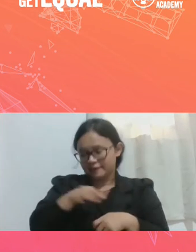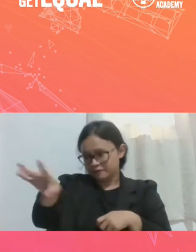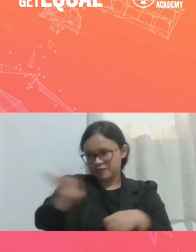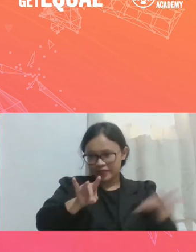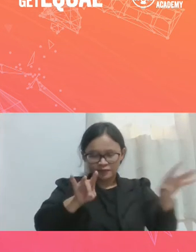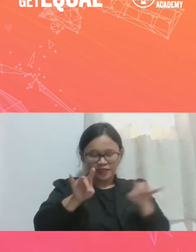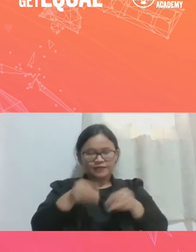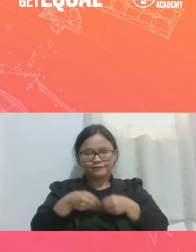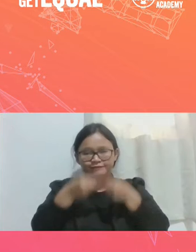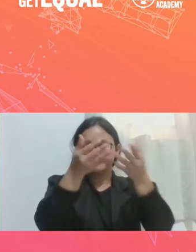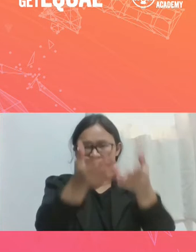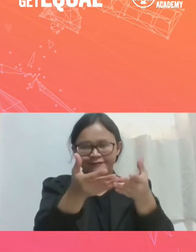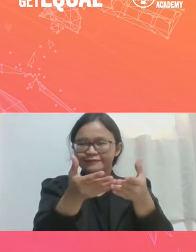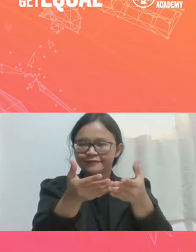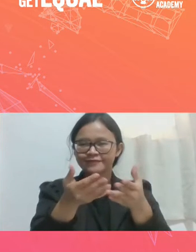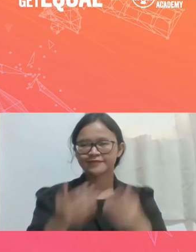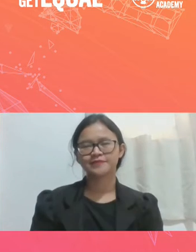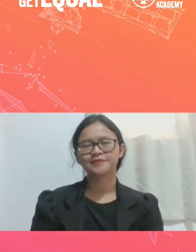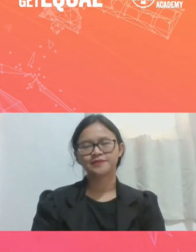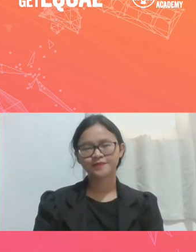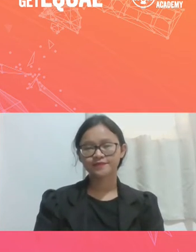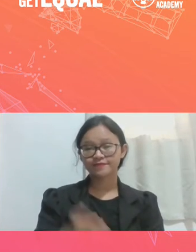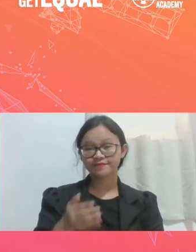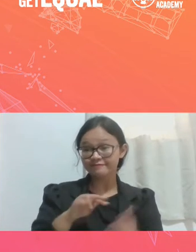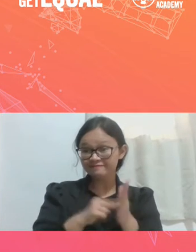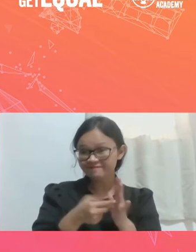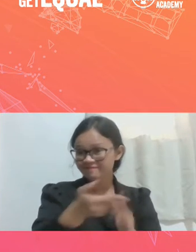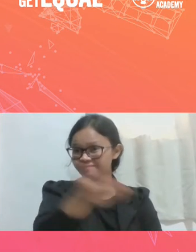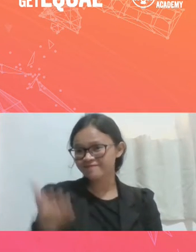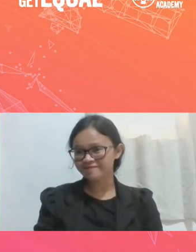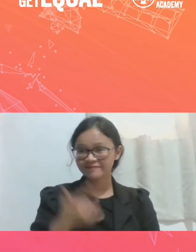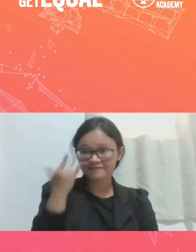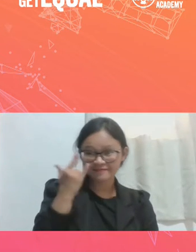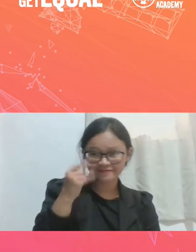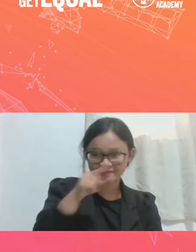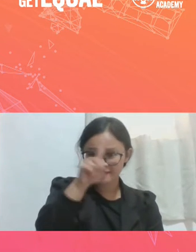kolom Q&A sore hari ini. Jadi, tetap bertanya ya melalui kolom Q&A.